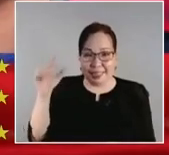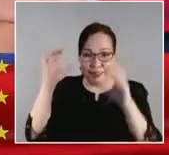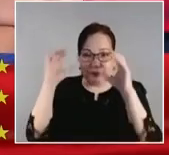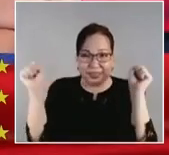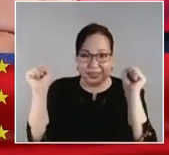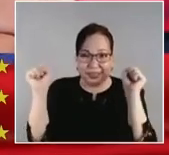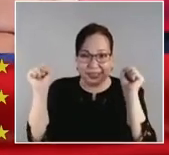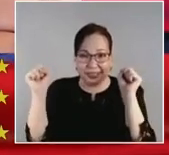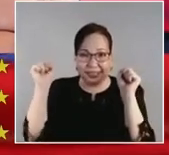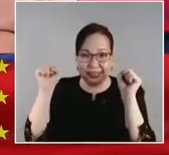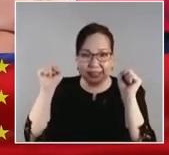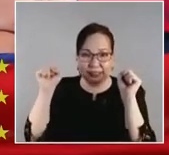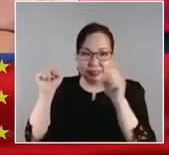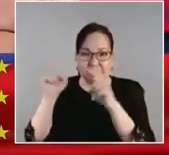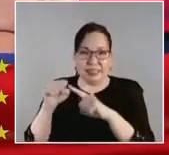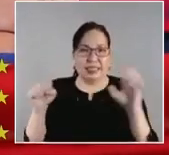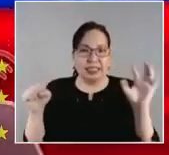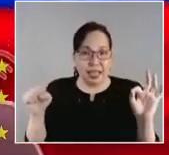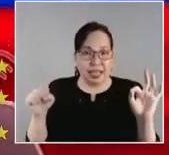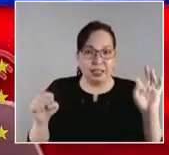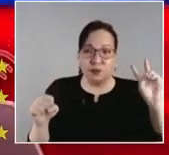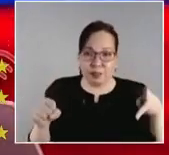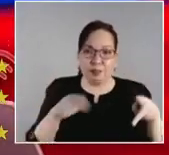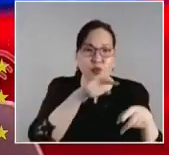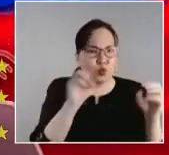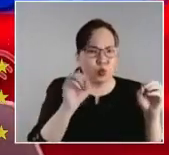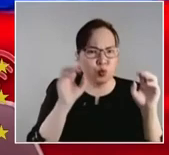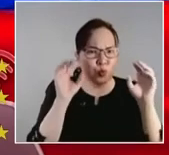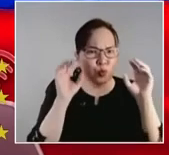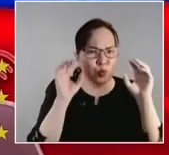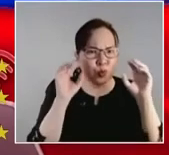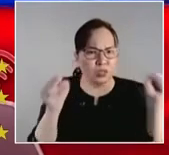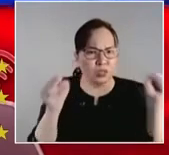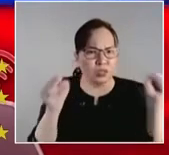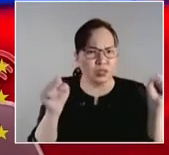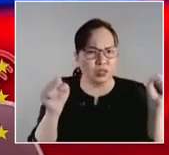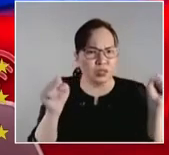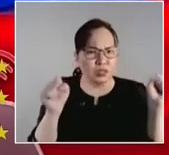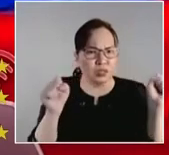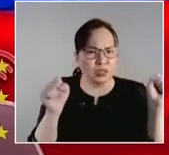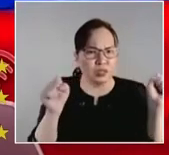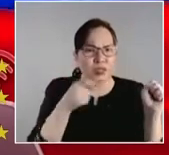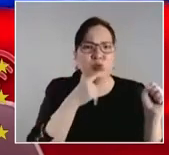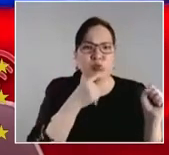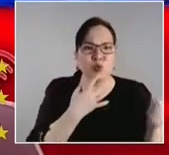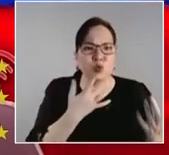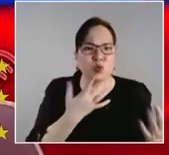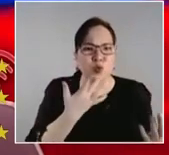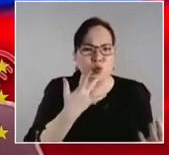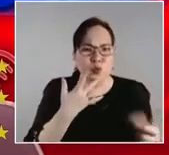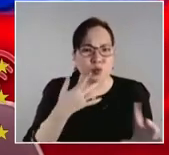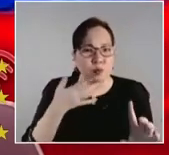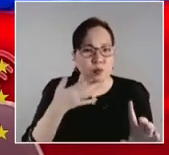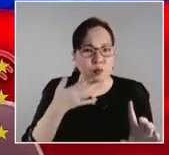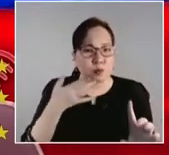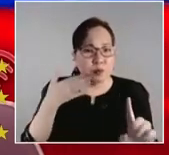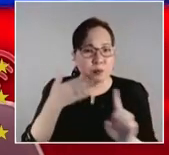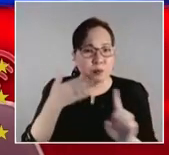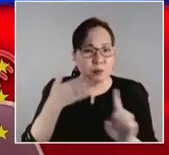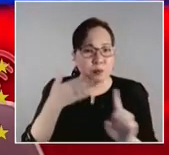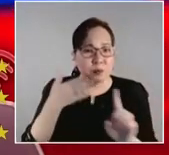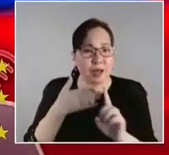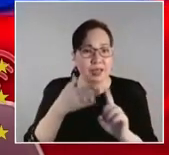na pangulo? To be honest po, bilib ako sa kanilang lahat, no? Pero meron po